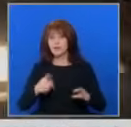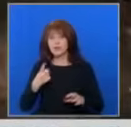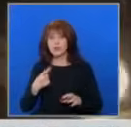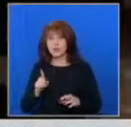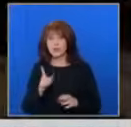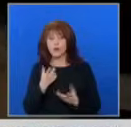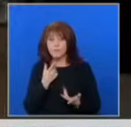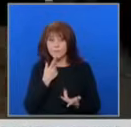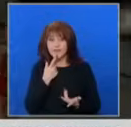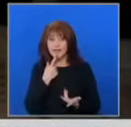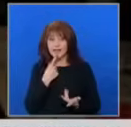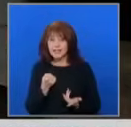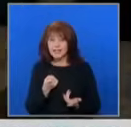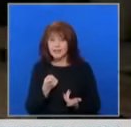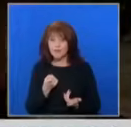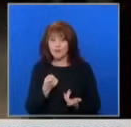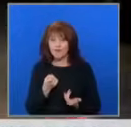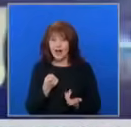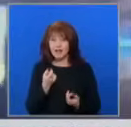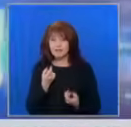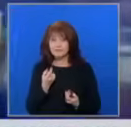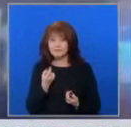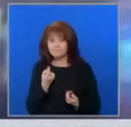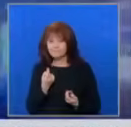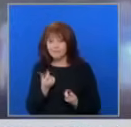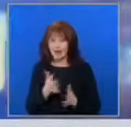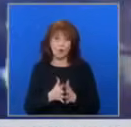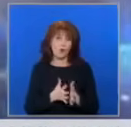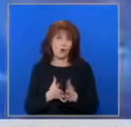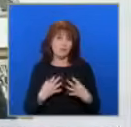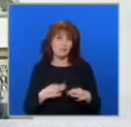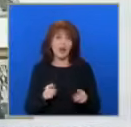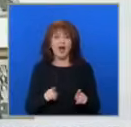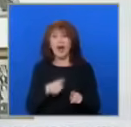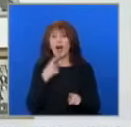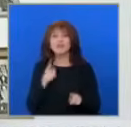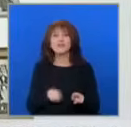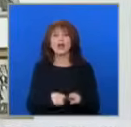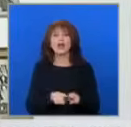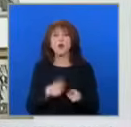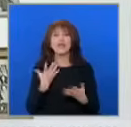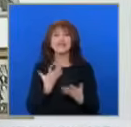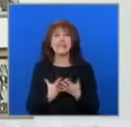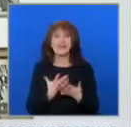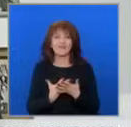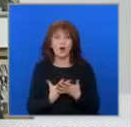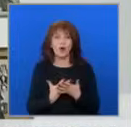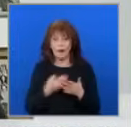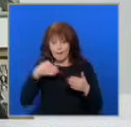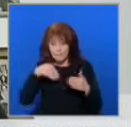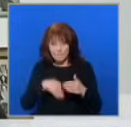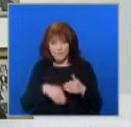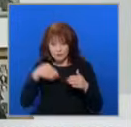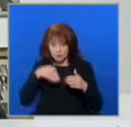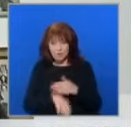За сега са освободили малко хора от там и те казват, че като затвор. Намират се винаги под земята и се